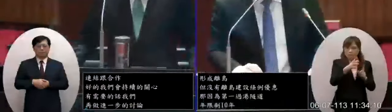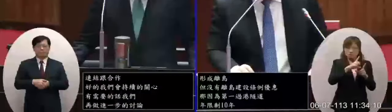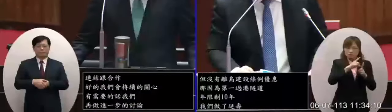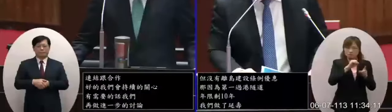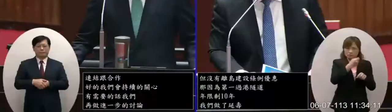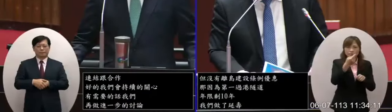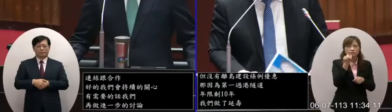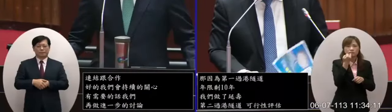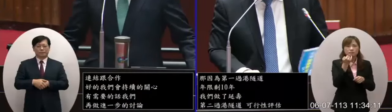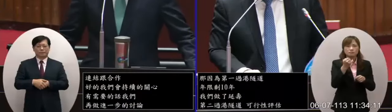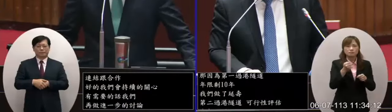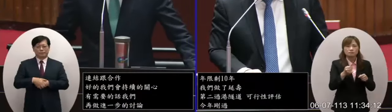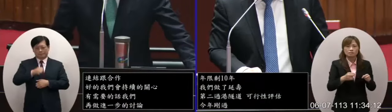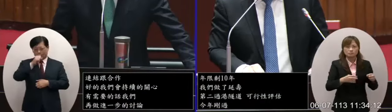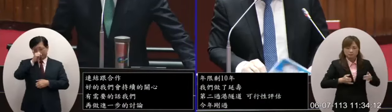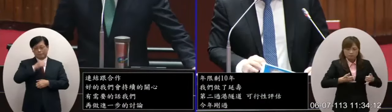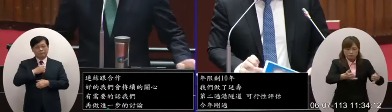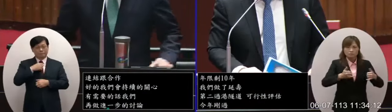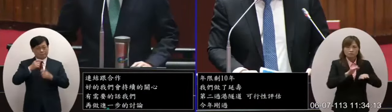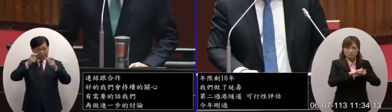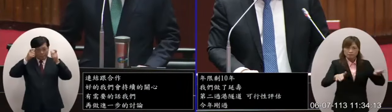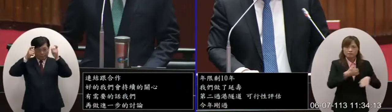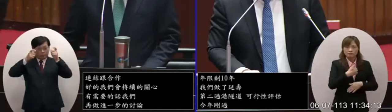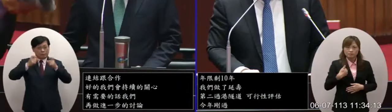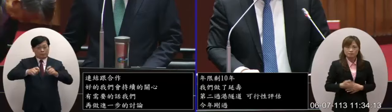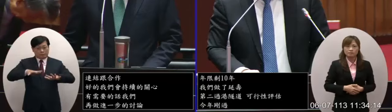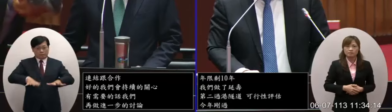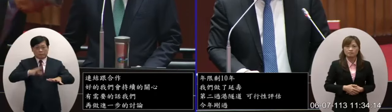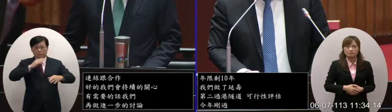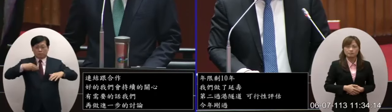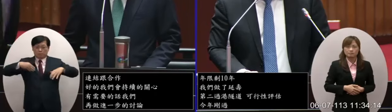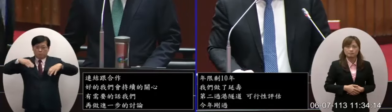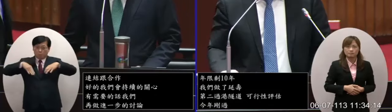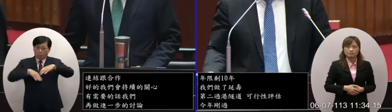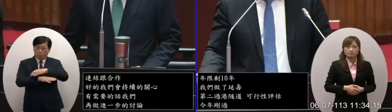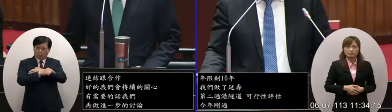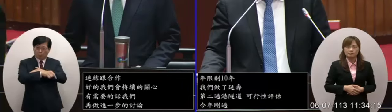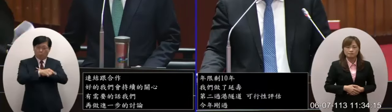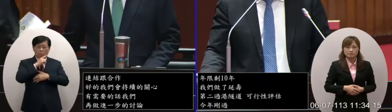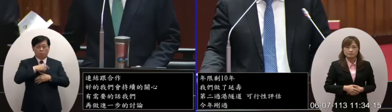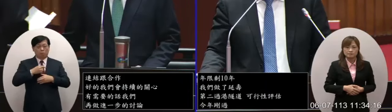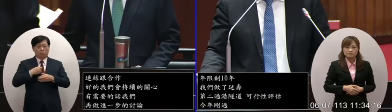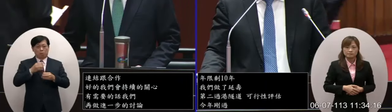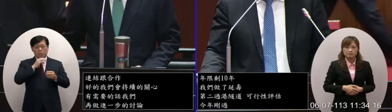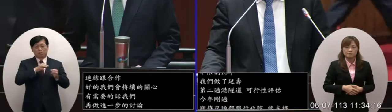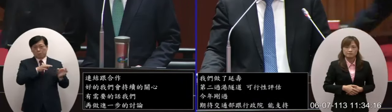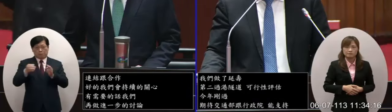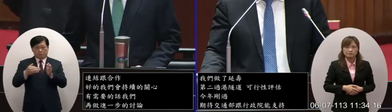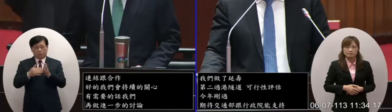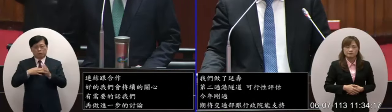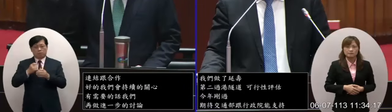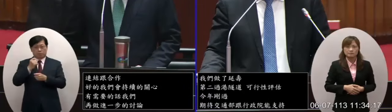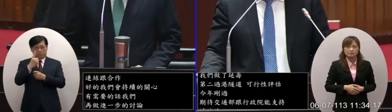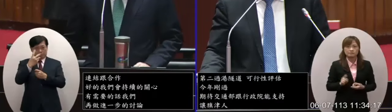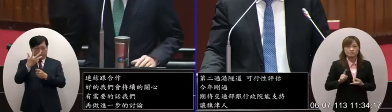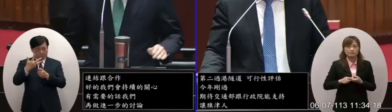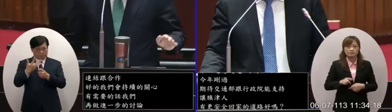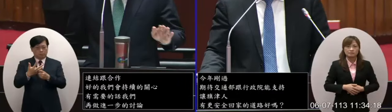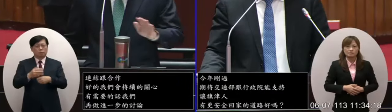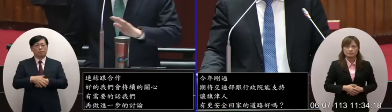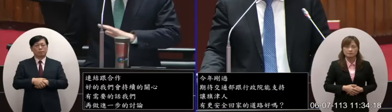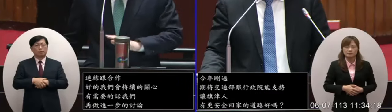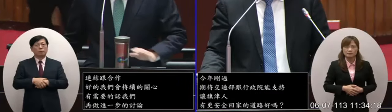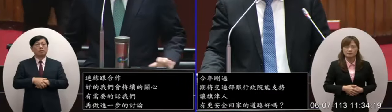回复。 好的，高雄港现有的这个过港隧道已经延到138年。 对， 好，那